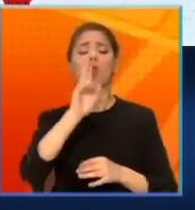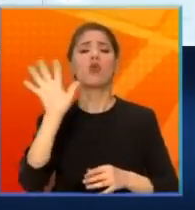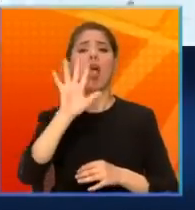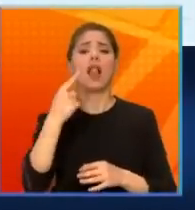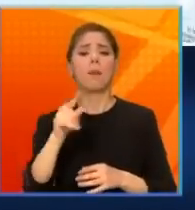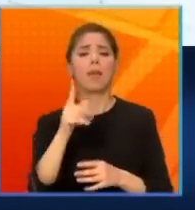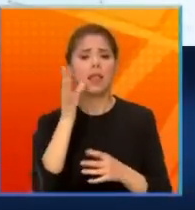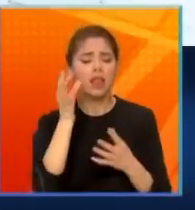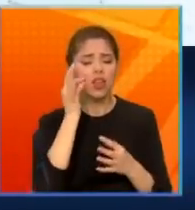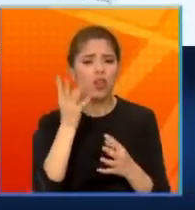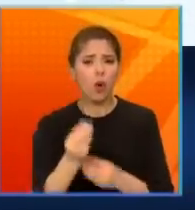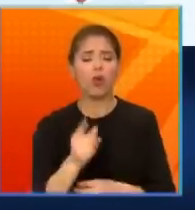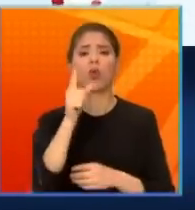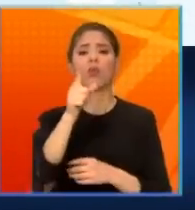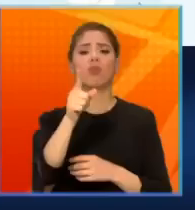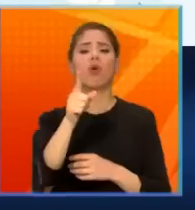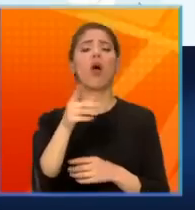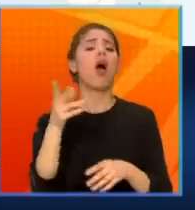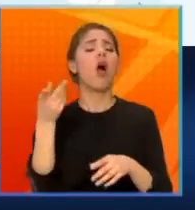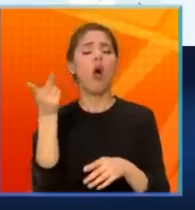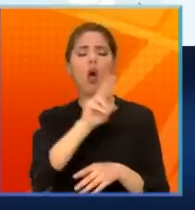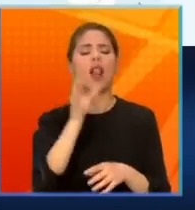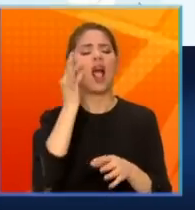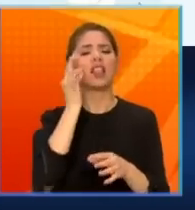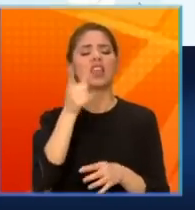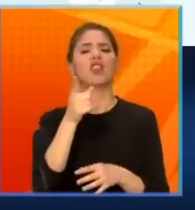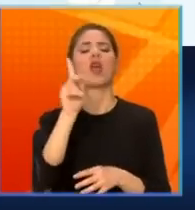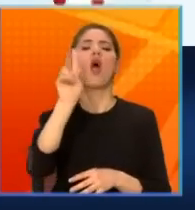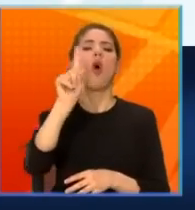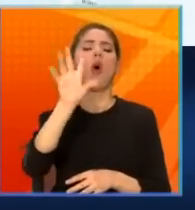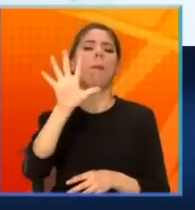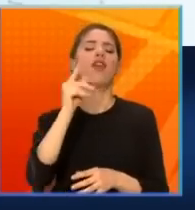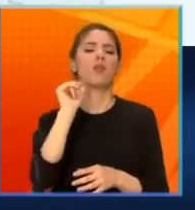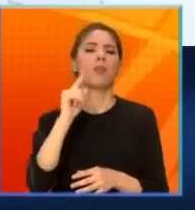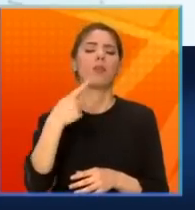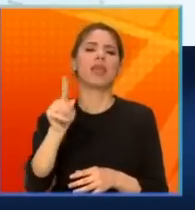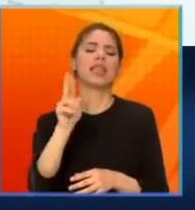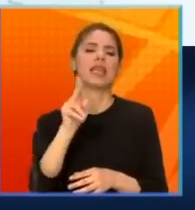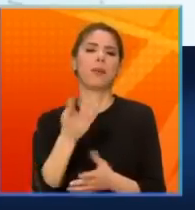koronavirüs yüzünden yaşamını yitirenlerin sayısı ise 15 bine yaklaşıyor.